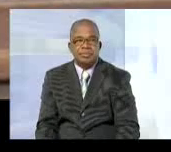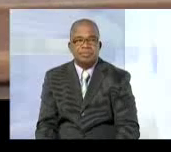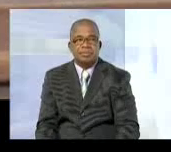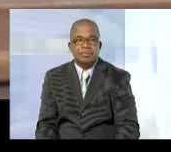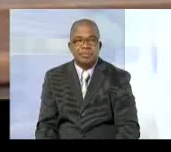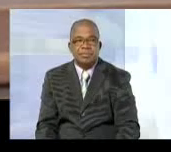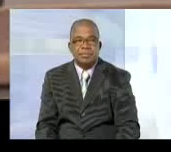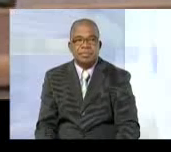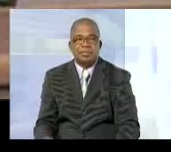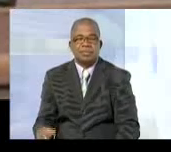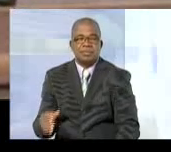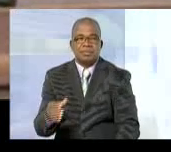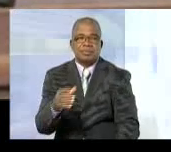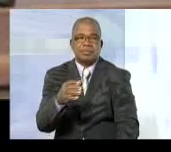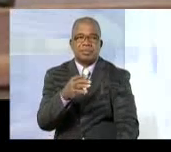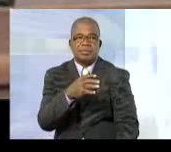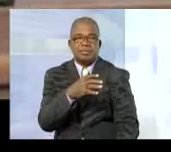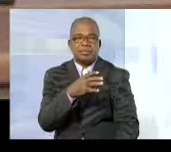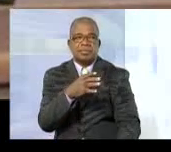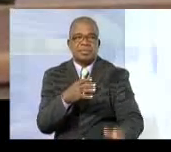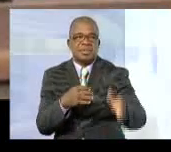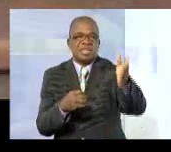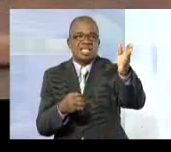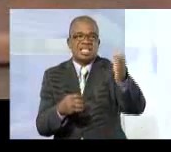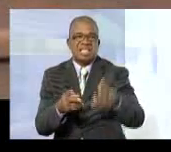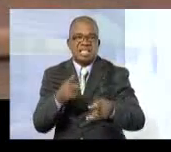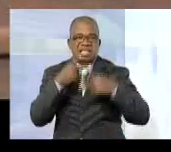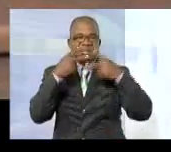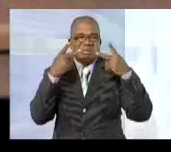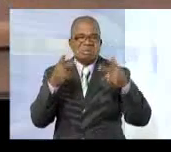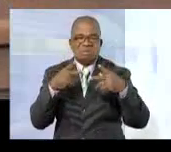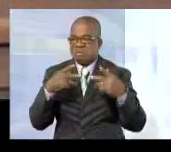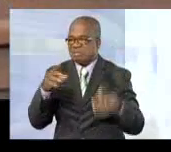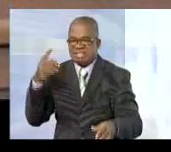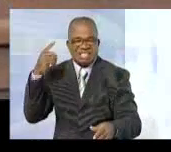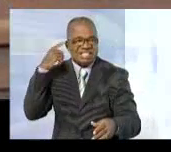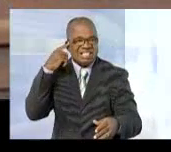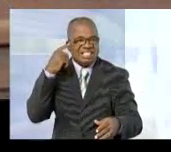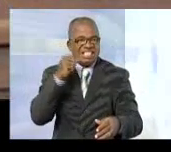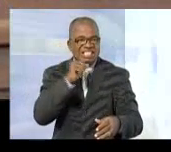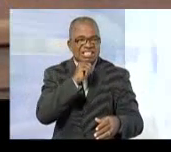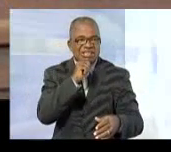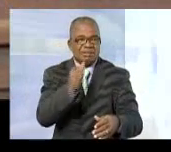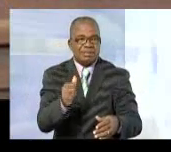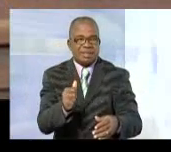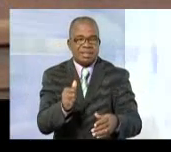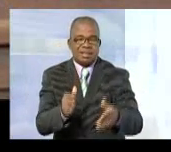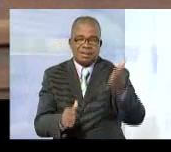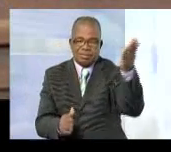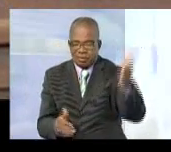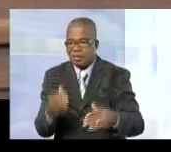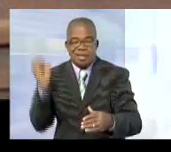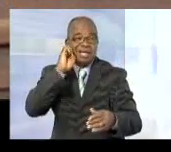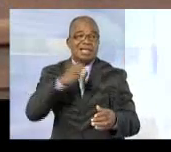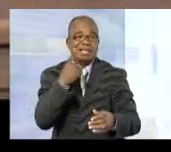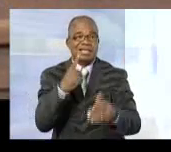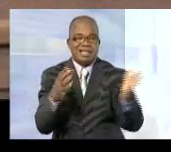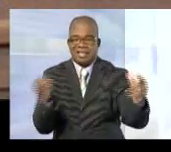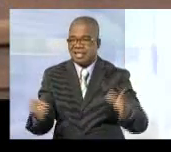finances portant budget de l'État pour l'année 2013 est adopté à l'unanimité.